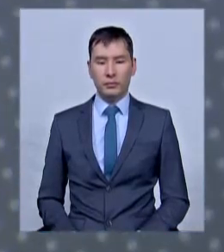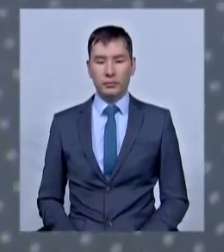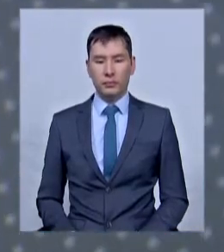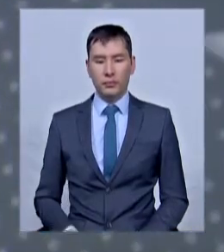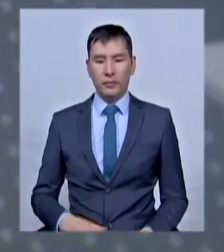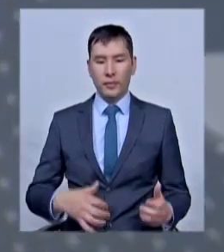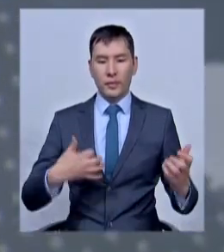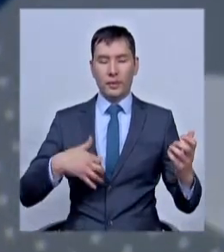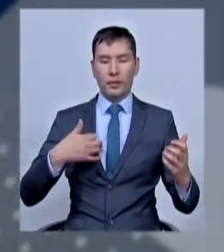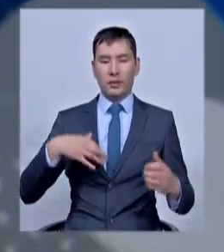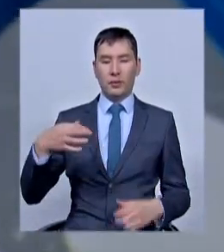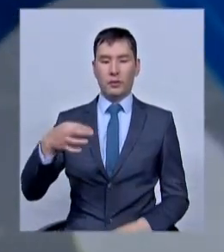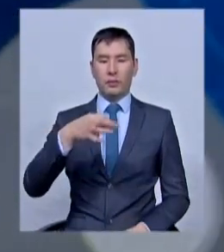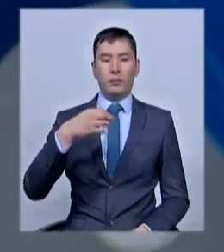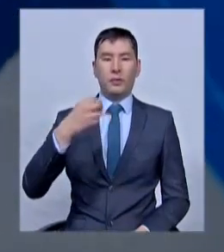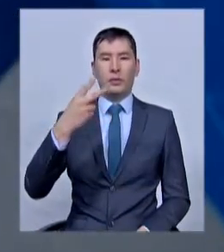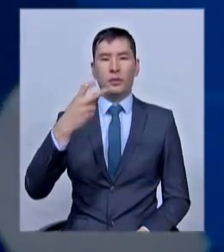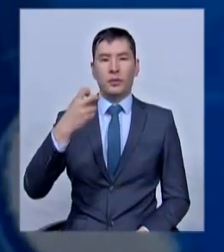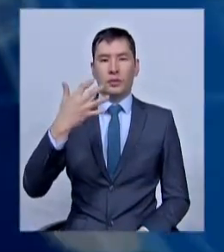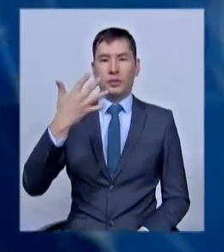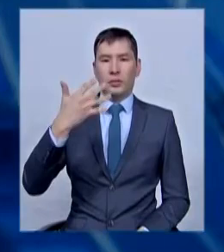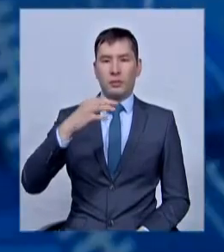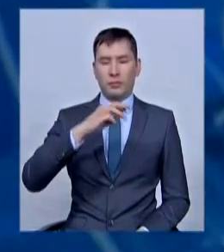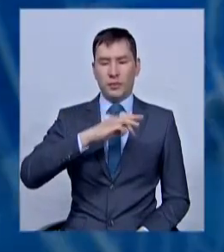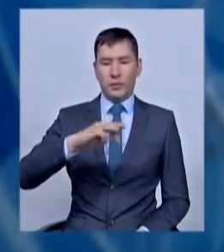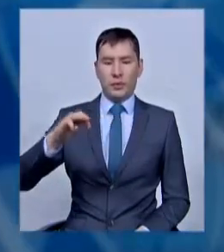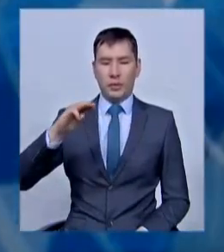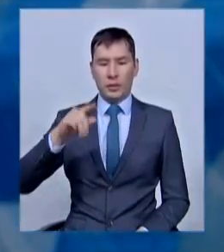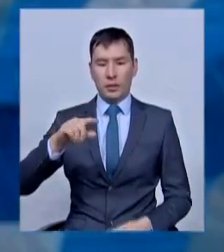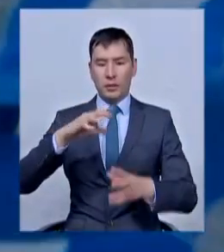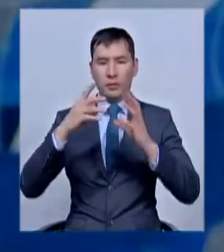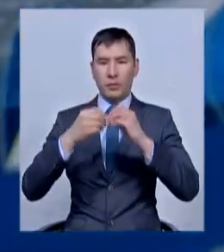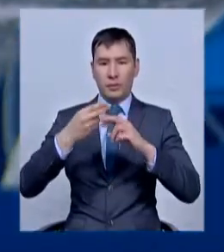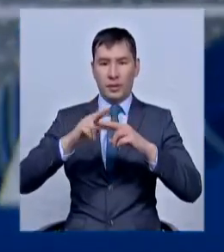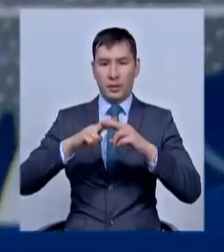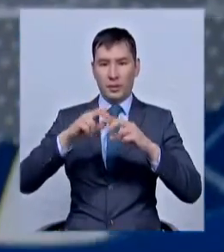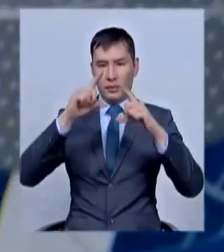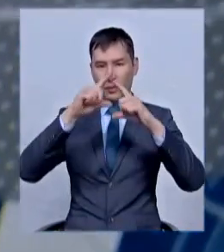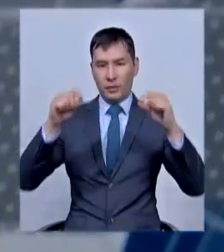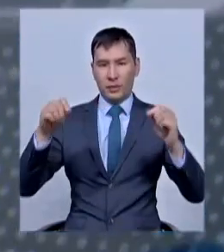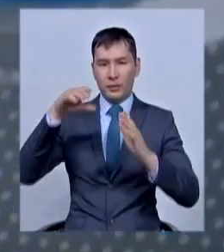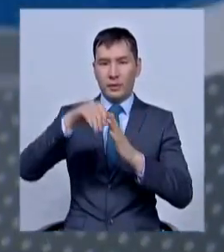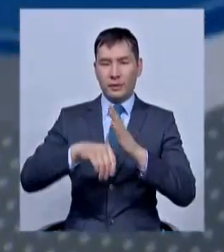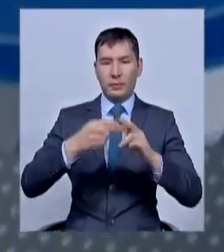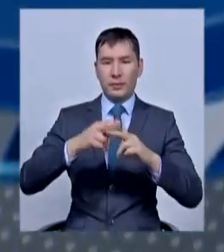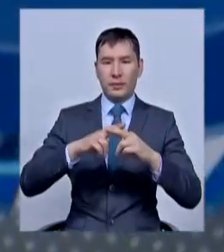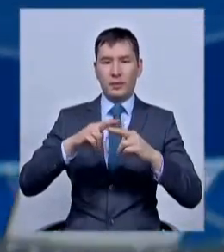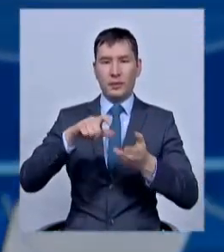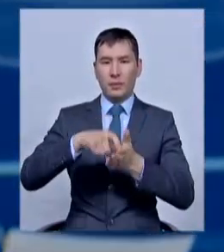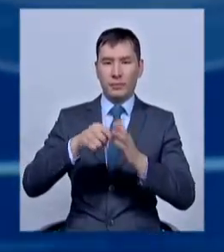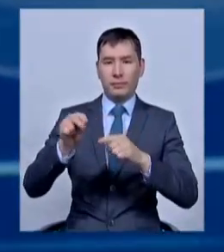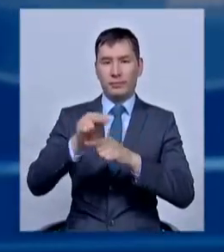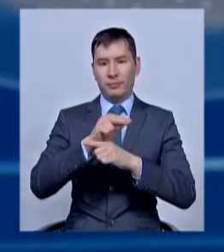Жамбыл облысында 250 миллион теңге ауыл мектебіне спорт зал мен бірнеше кабинет қосу үшін бөлінген. Мейлі